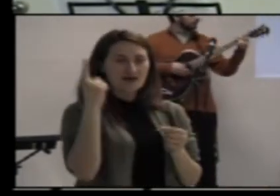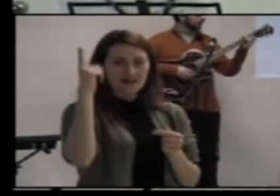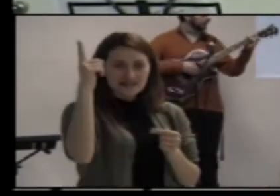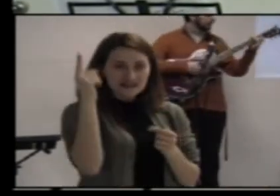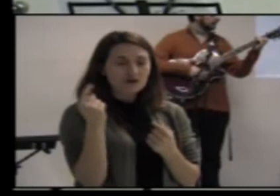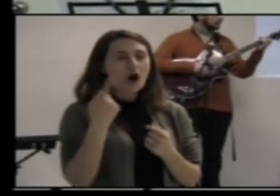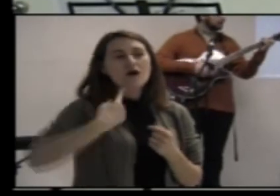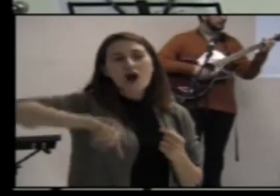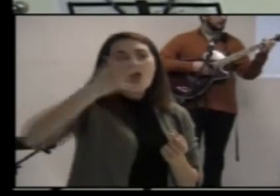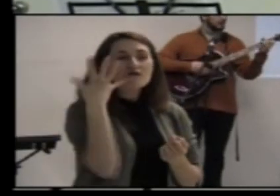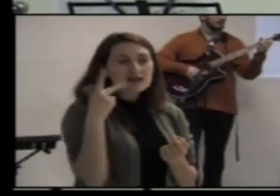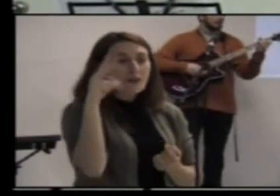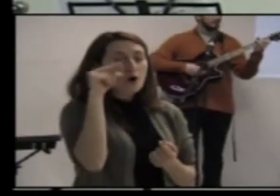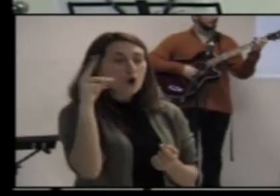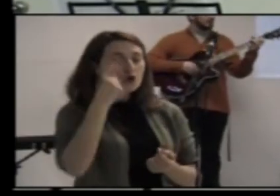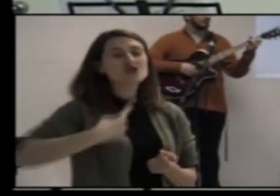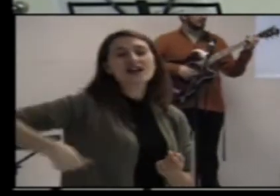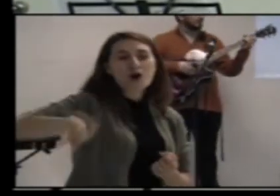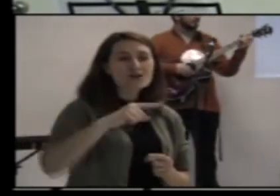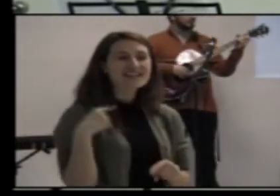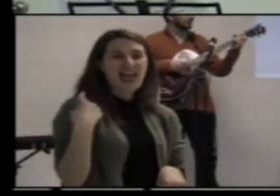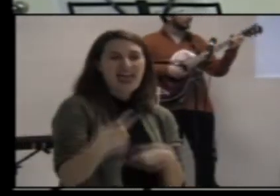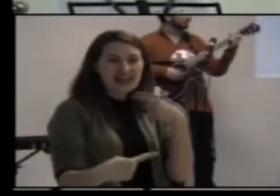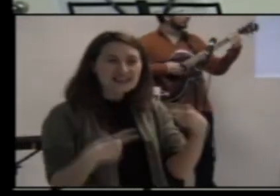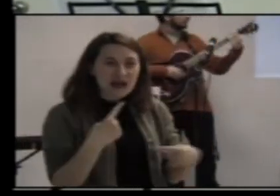eredità? Andiamo in Efesini, nel capitolo 1.